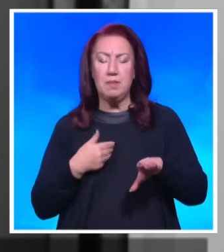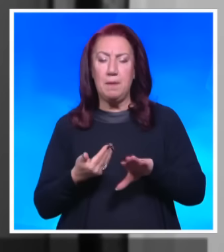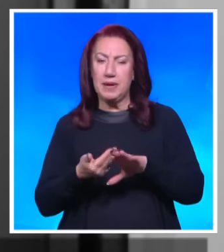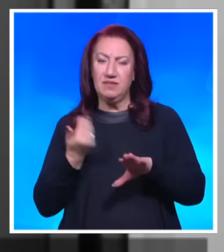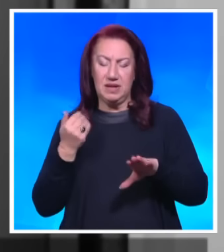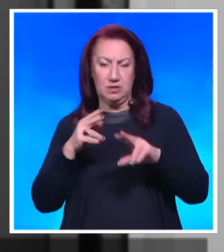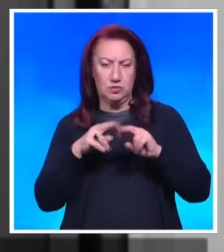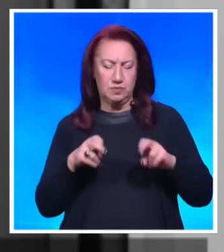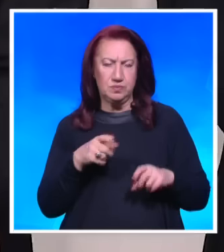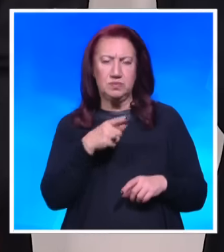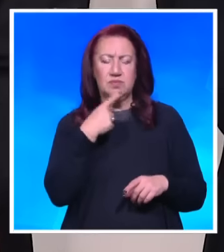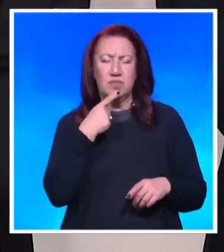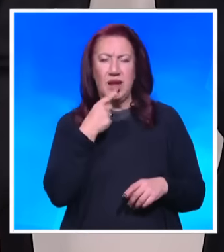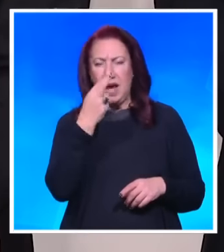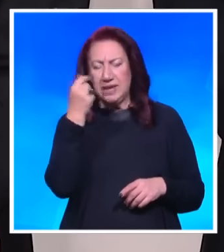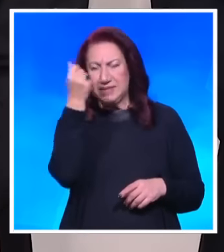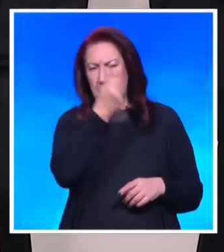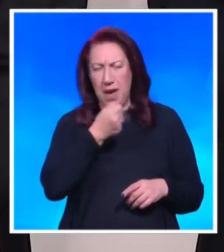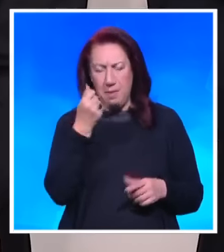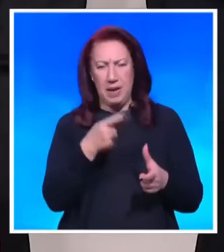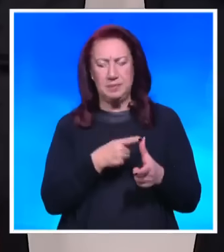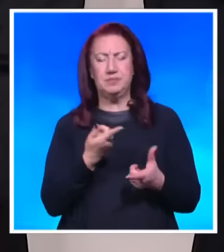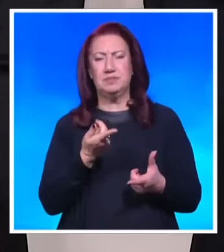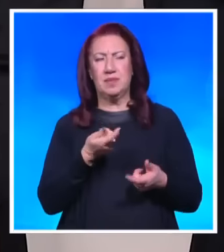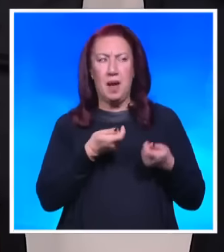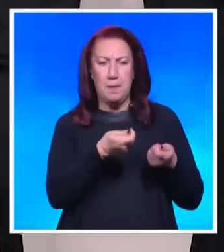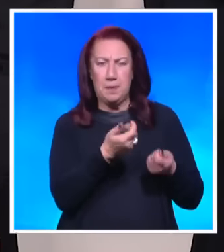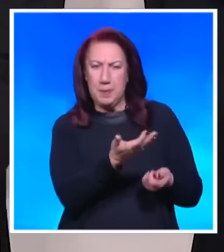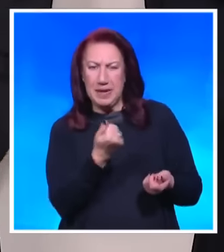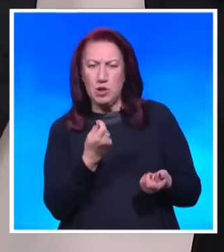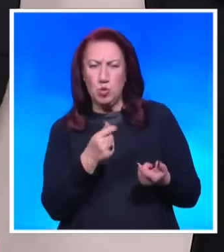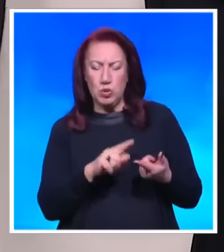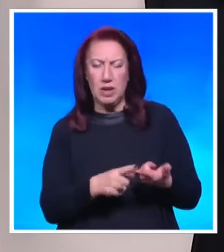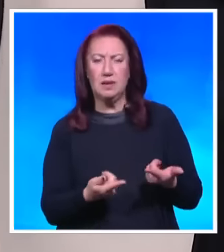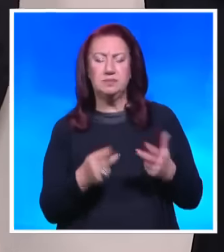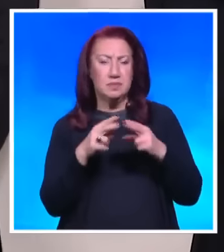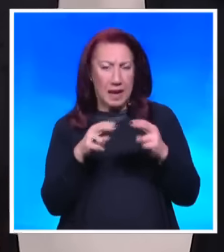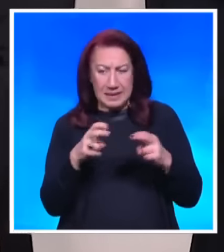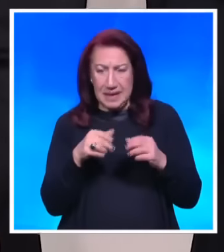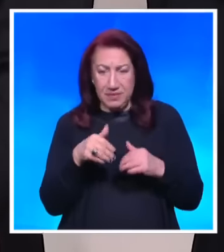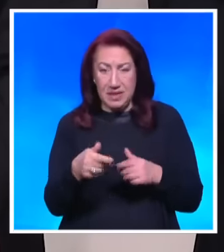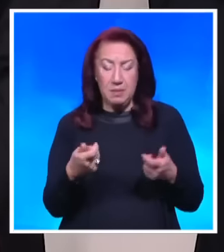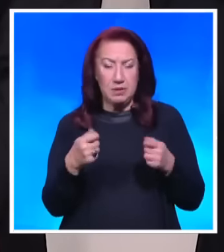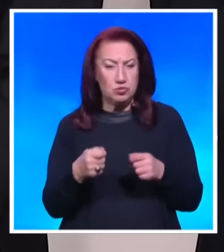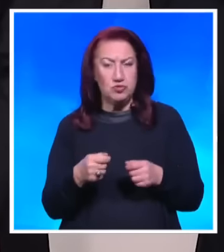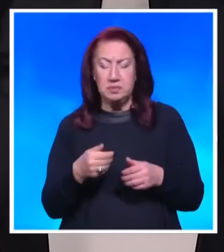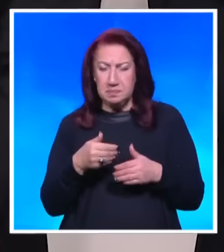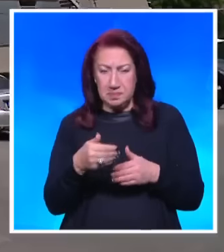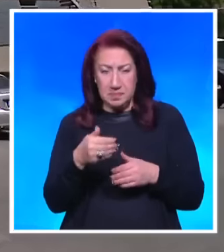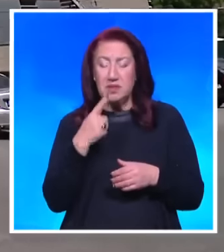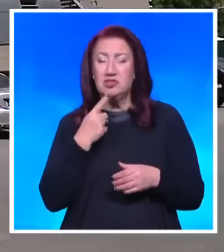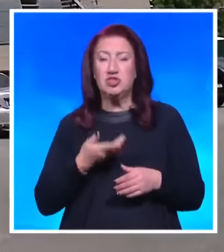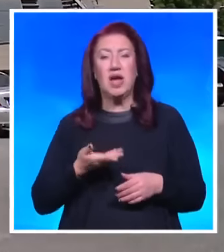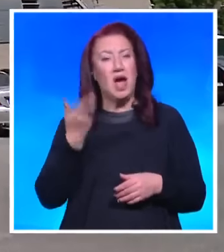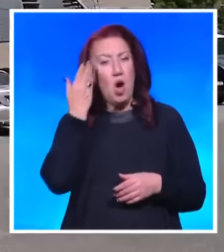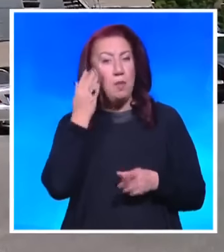се за измами, за принуда. Разследването буквално е било приключило и е било въпрос на време да бъде повдигнато обвинение на Божанов.